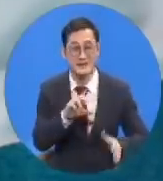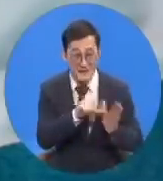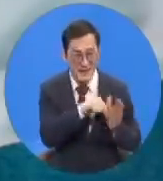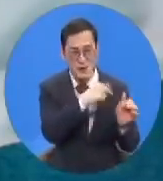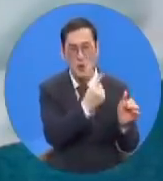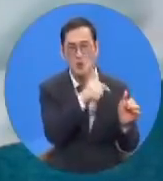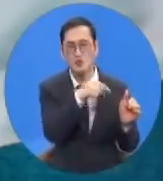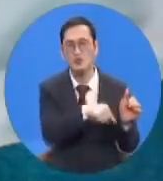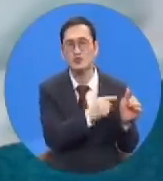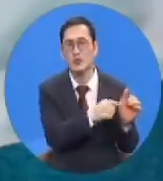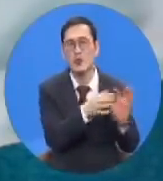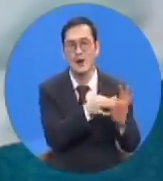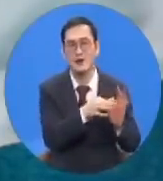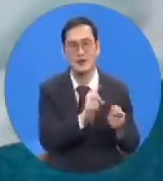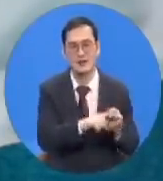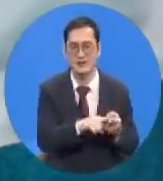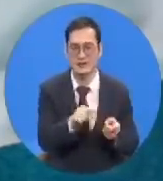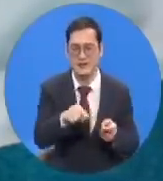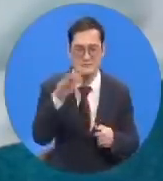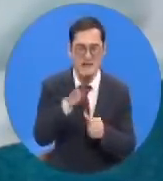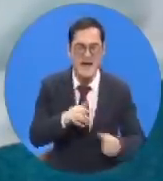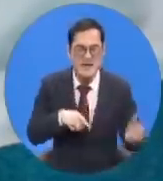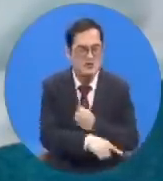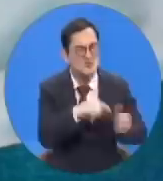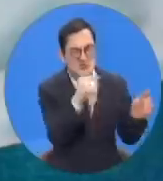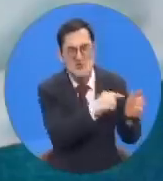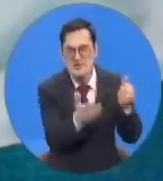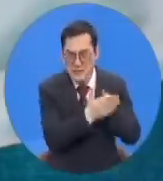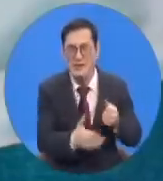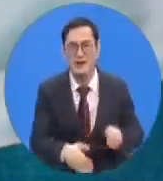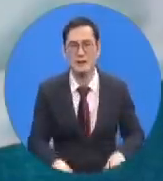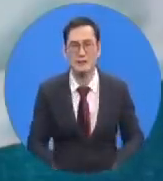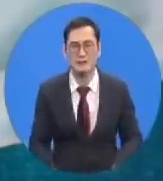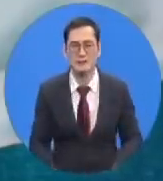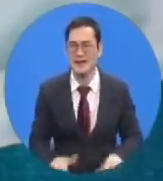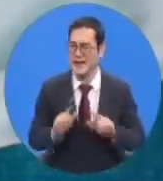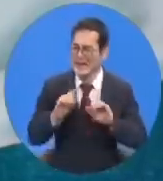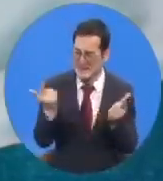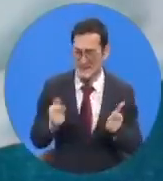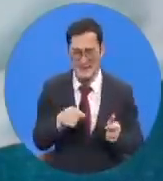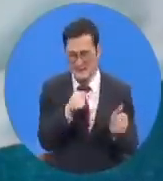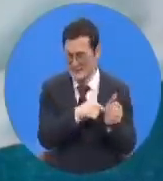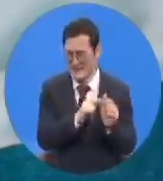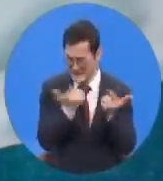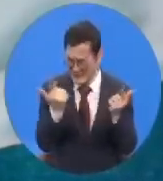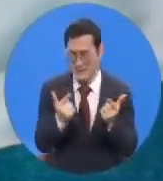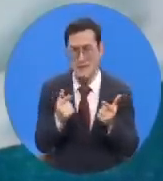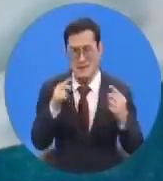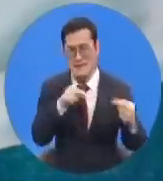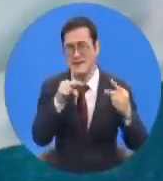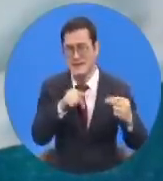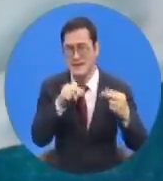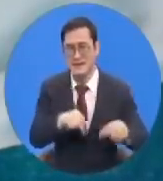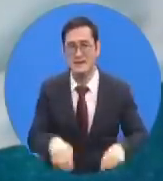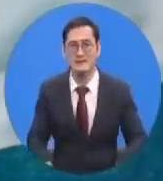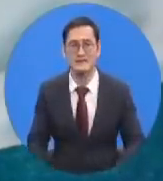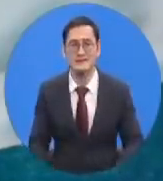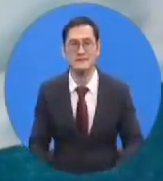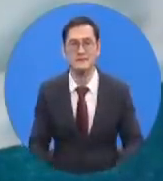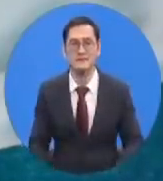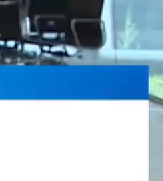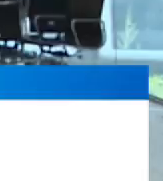했는데 조 전 장관을 옹호하느냐 또는 옹호하지 않느냐 이 공방이 연일 계속 이어지고 있습니다.